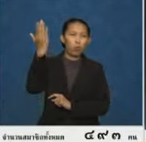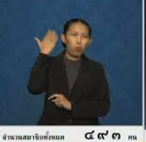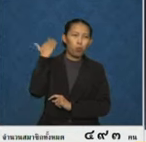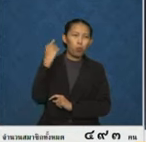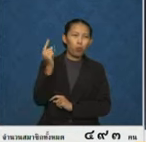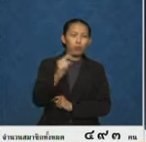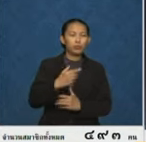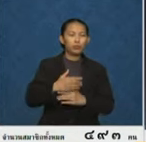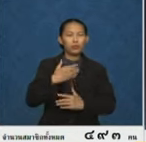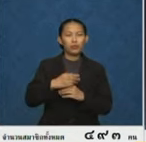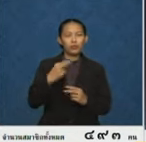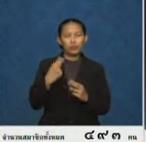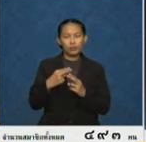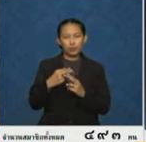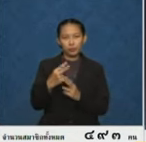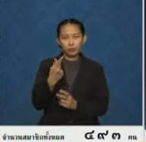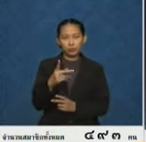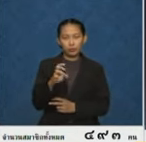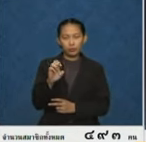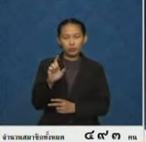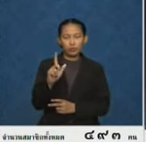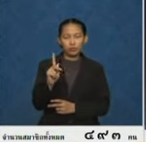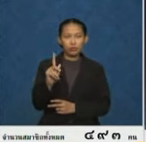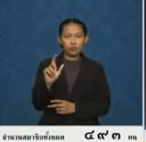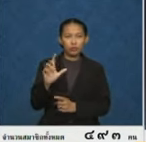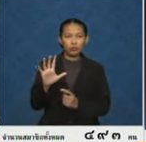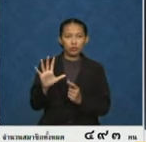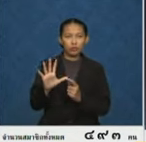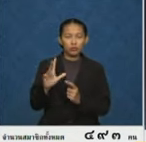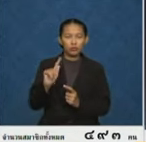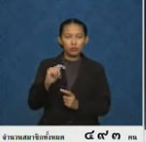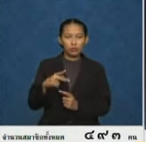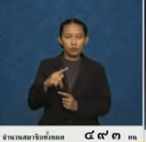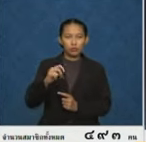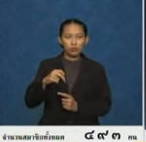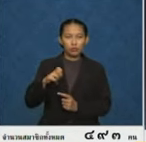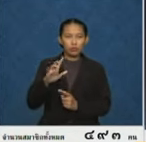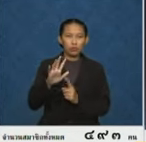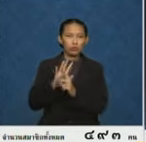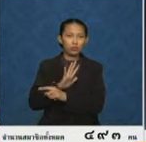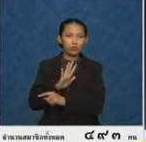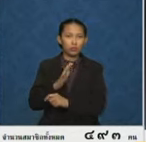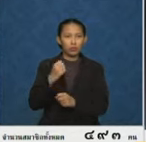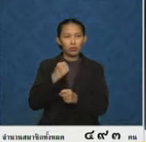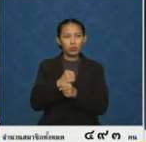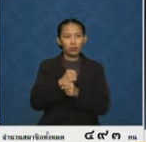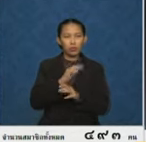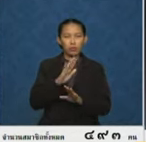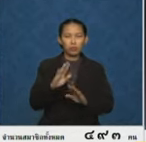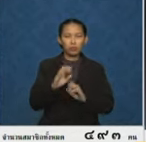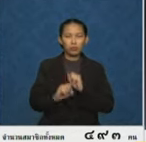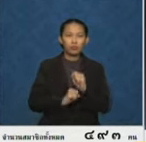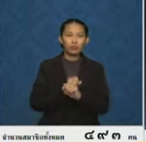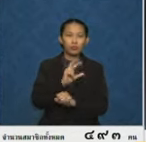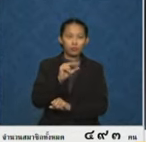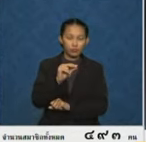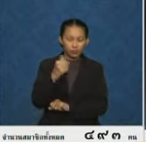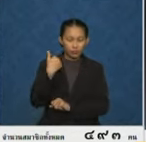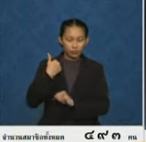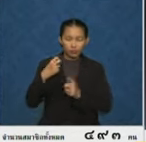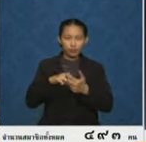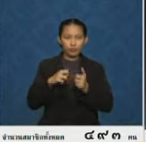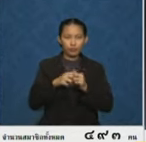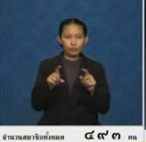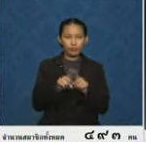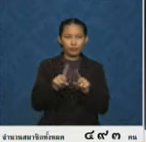ไปว่าเป็นฝายคึกฤทธิ์นะครับเป็นฝายน้ำล้นสร้างมาประมาณ 30ปีนะครับมีปัญหาเดียวกันก็คือ